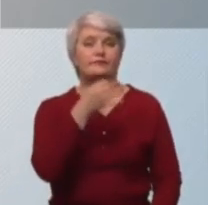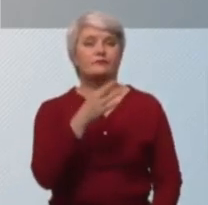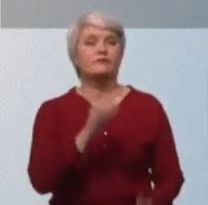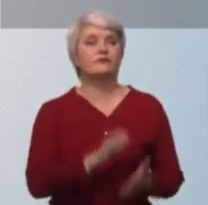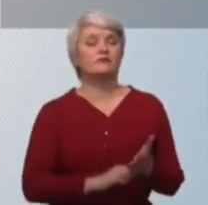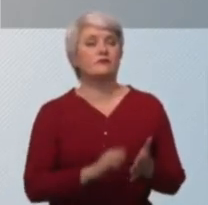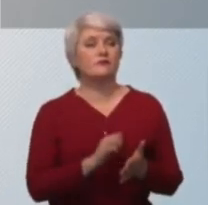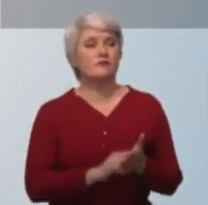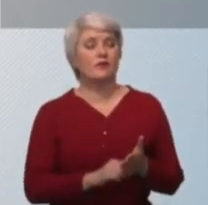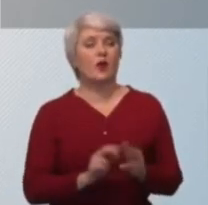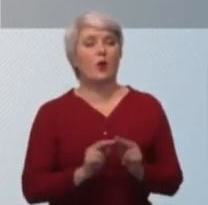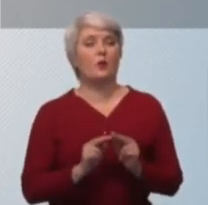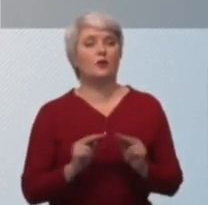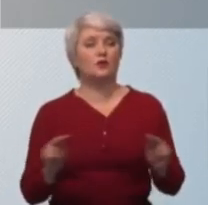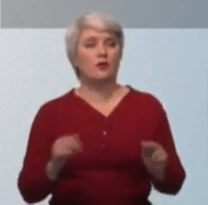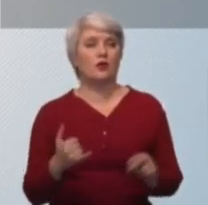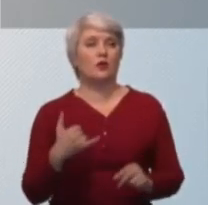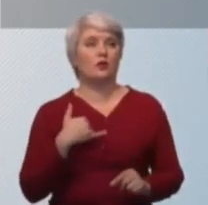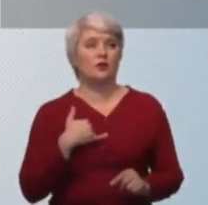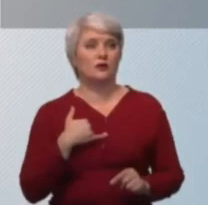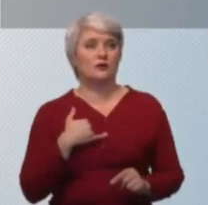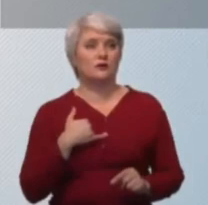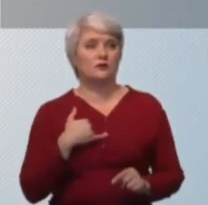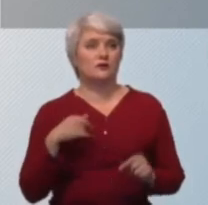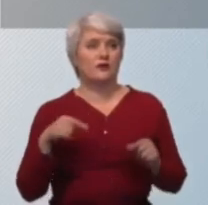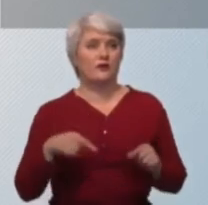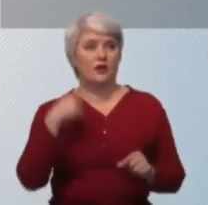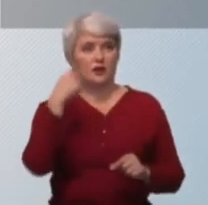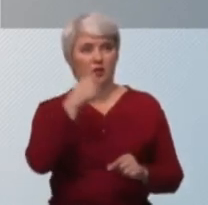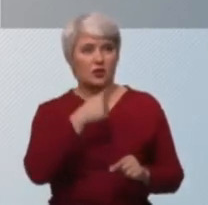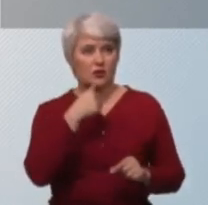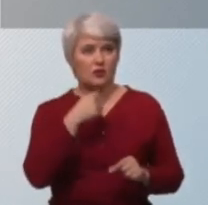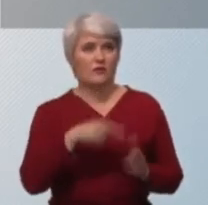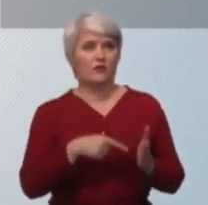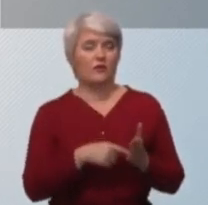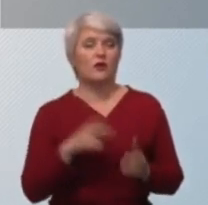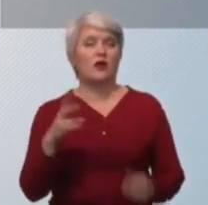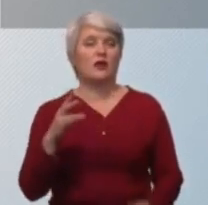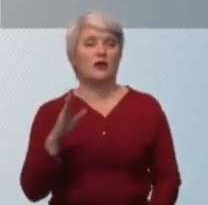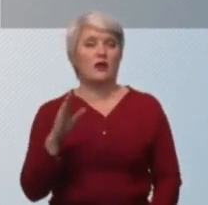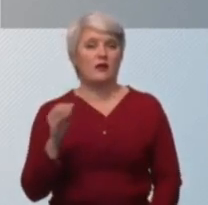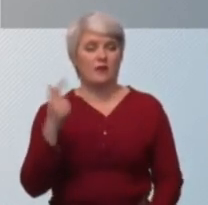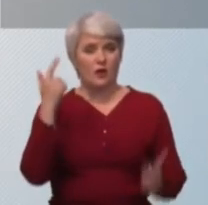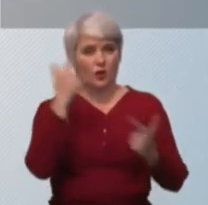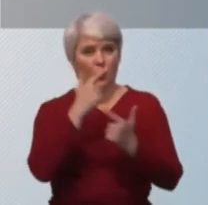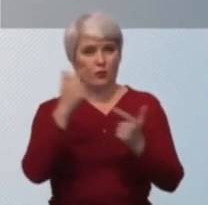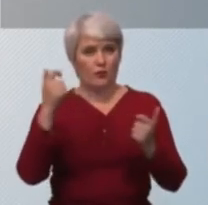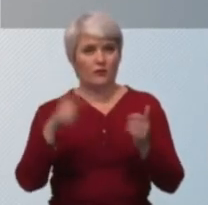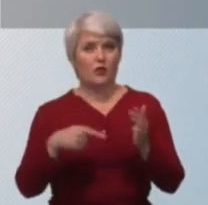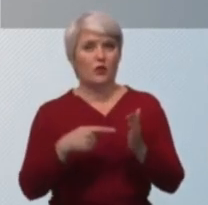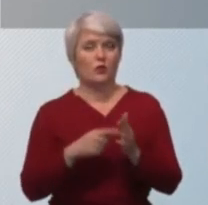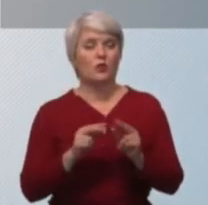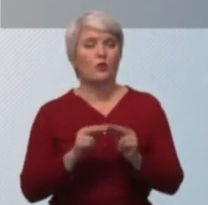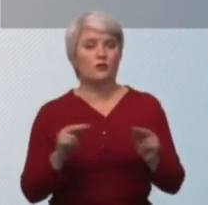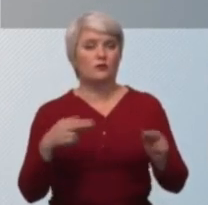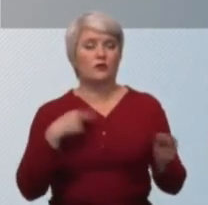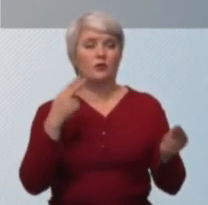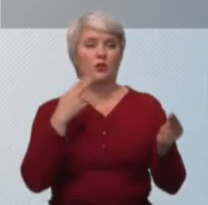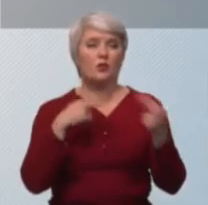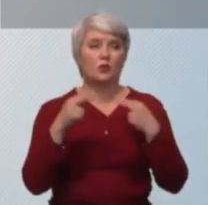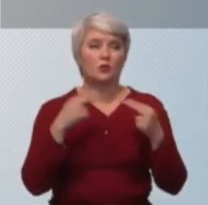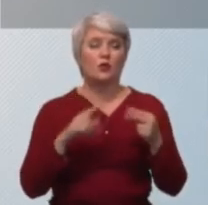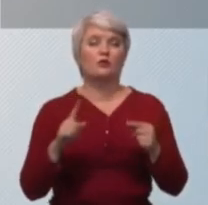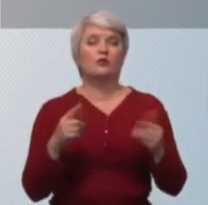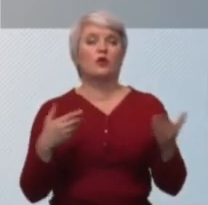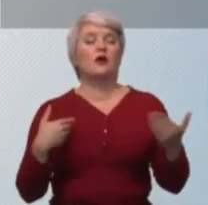поводу образования. У нас в этот год как раз в городе Николаеве объявлен годом образования. То есть мы улучшаем то,